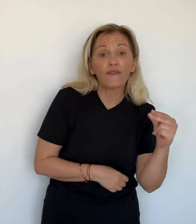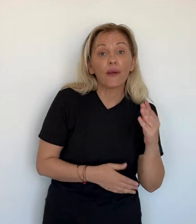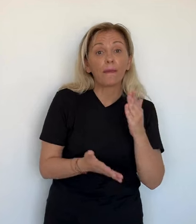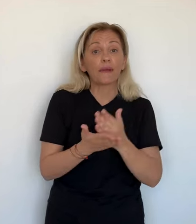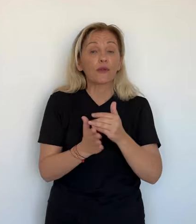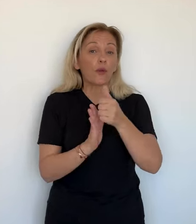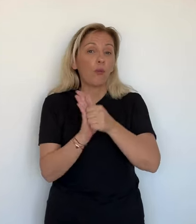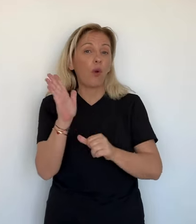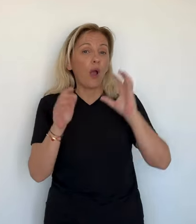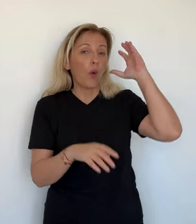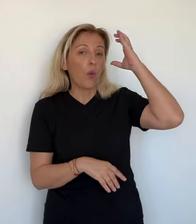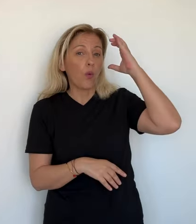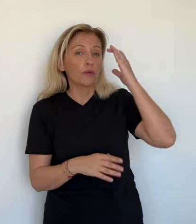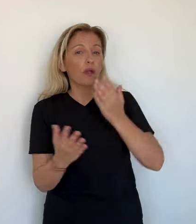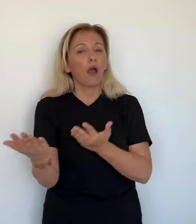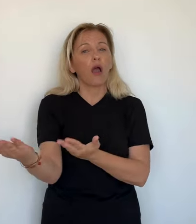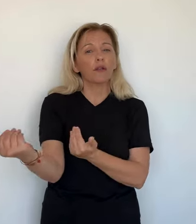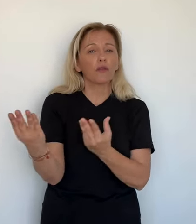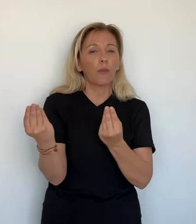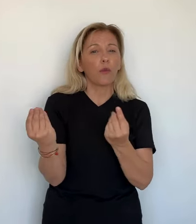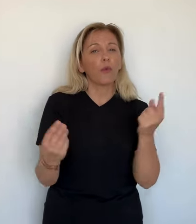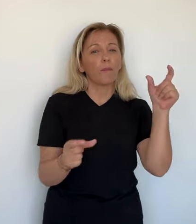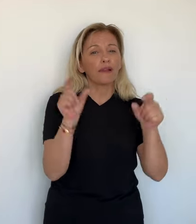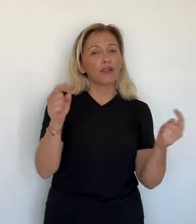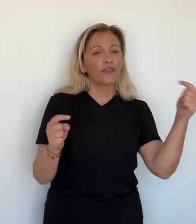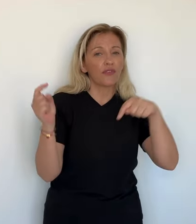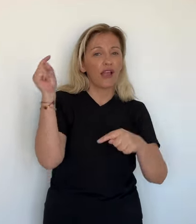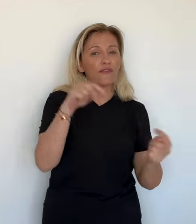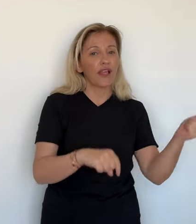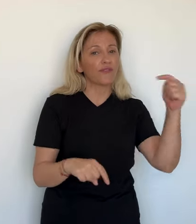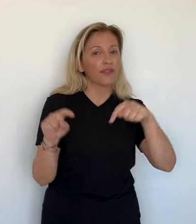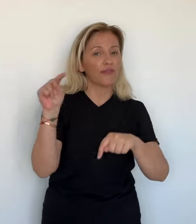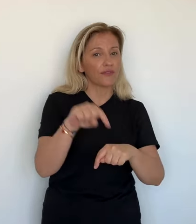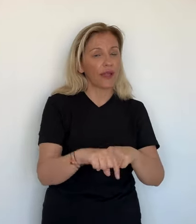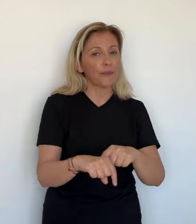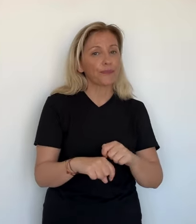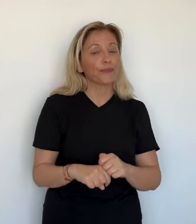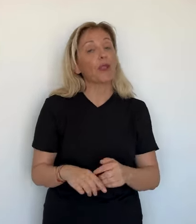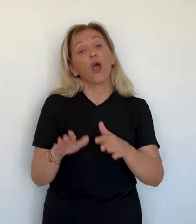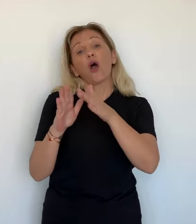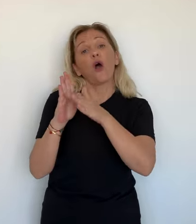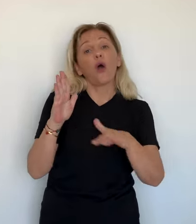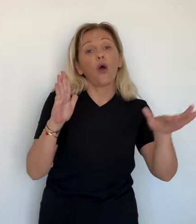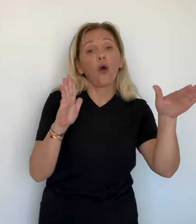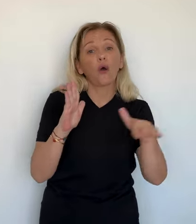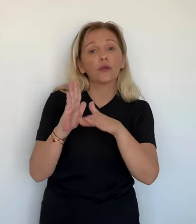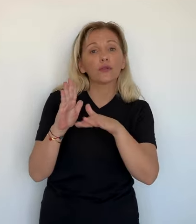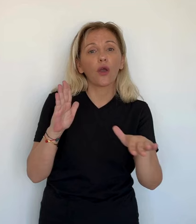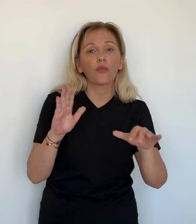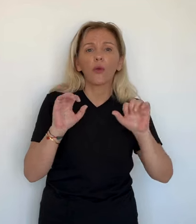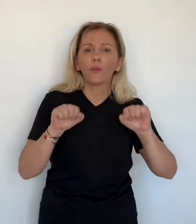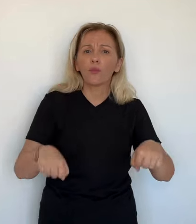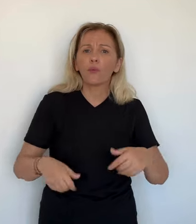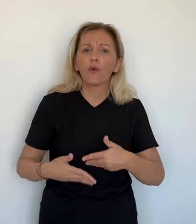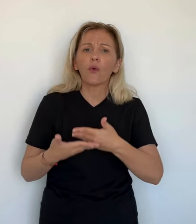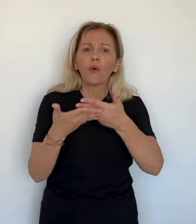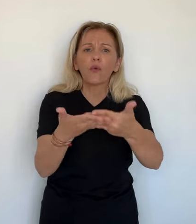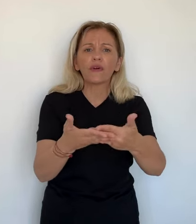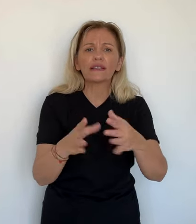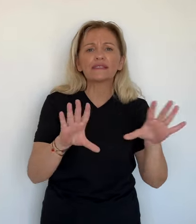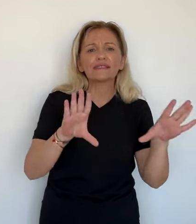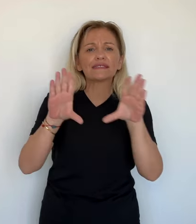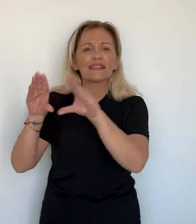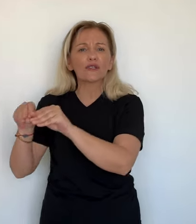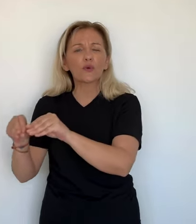passé. C'est pas du tout quelque chose qu'on doit voir comme étant, je dirais, négatif, puisqu'on a de très très bonnes tendances pour le mois d'août et